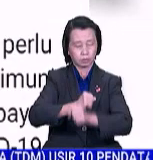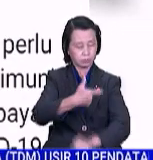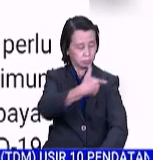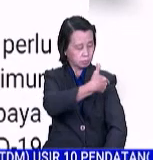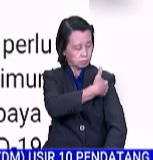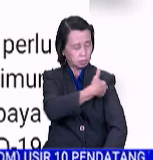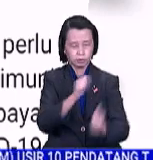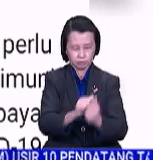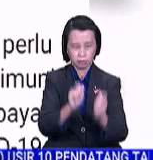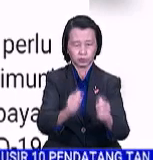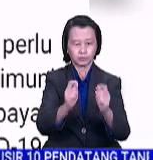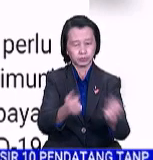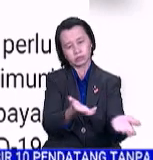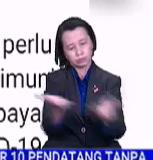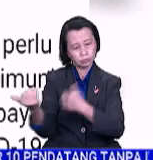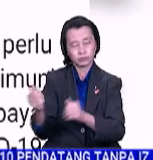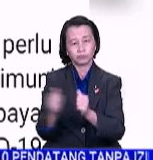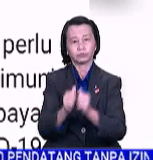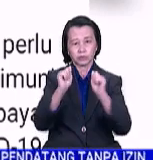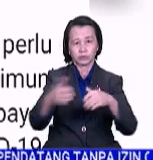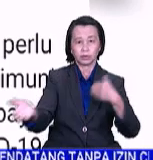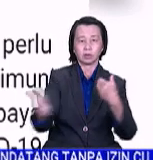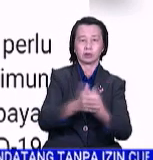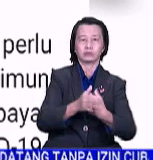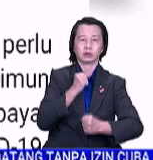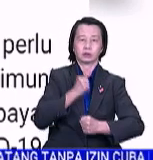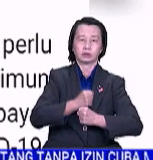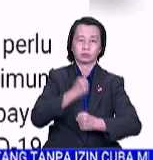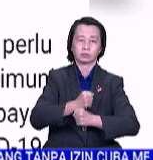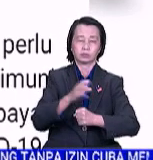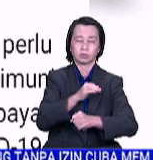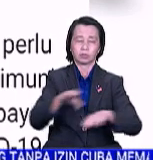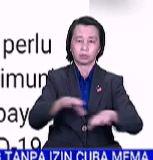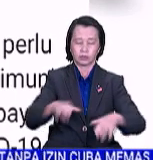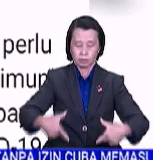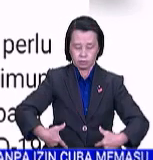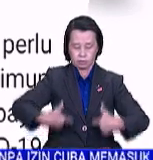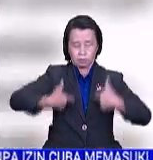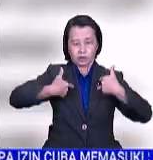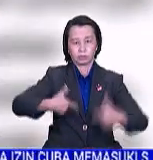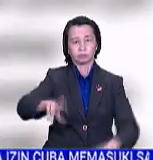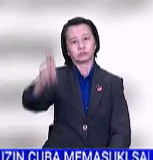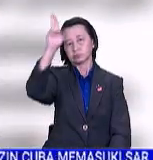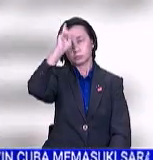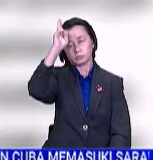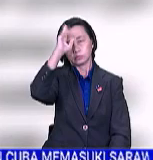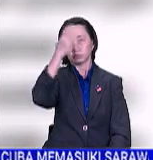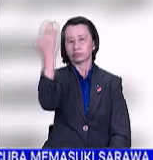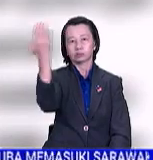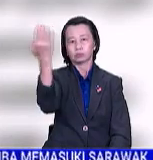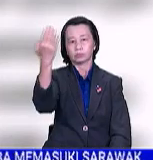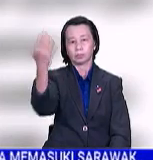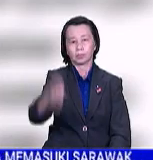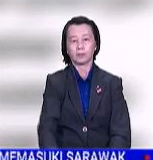vaksin dengan segera supaya boleh kembali bekerja dan menjalani kehidupan seperti biasa